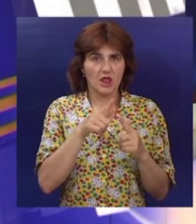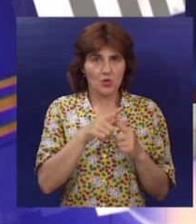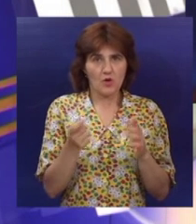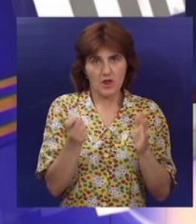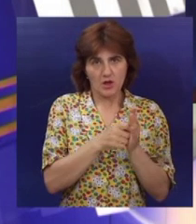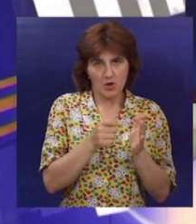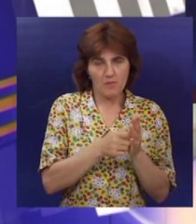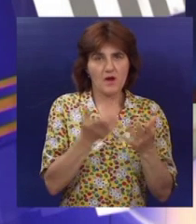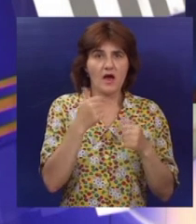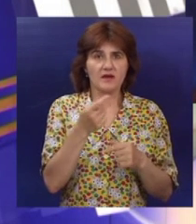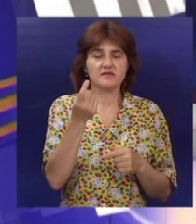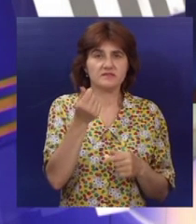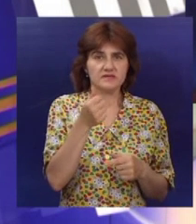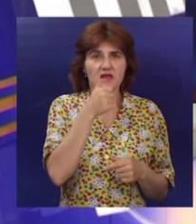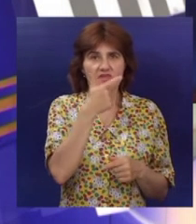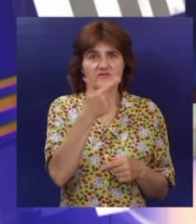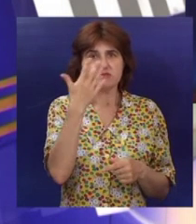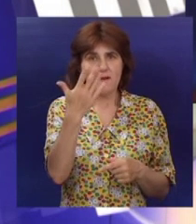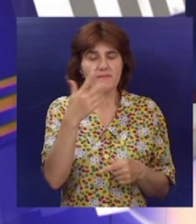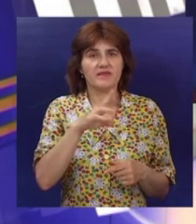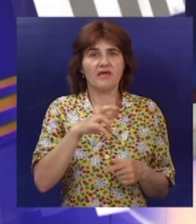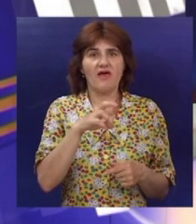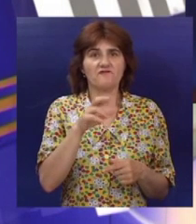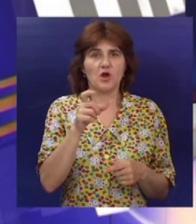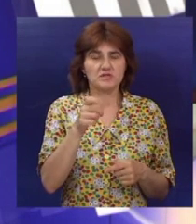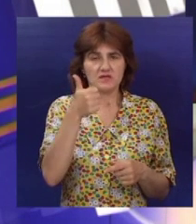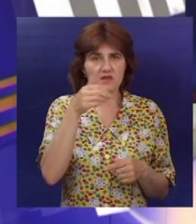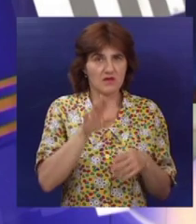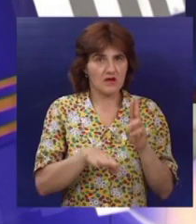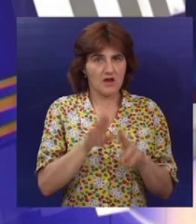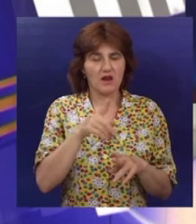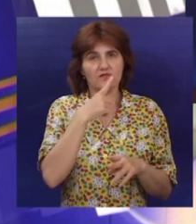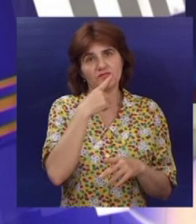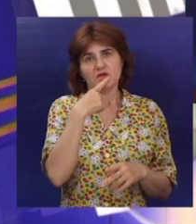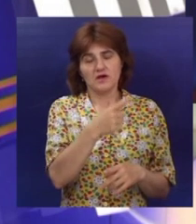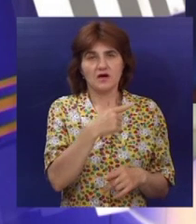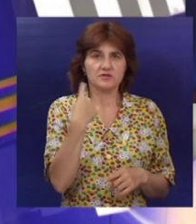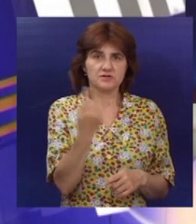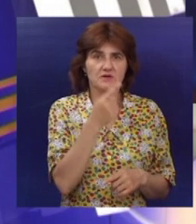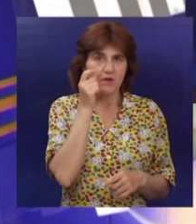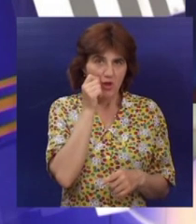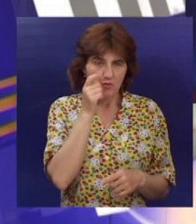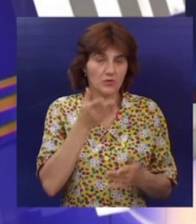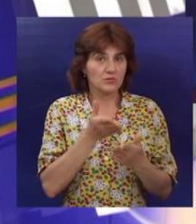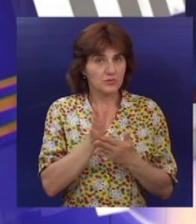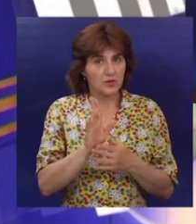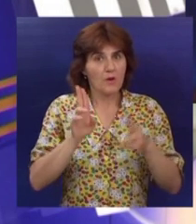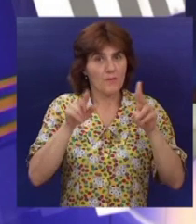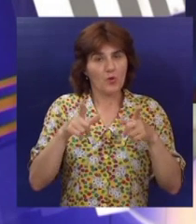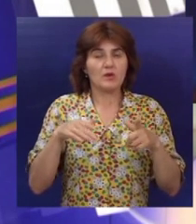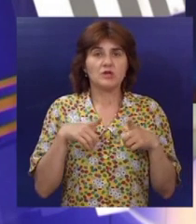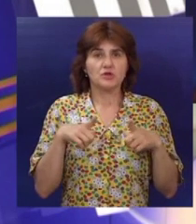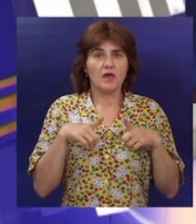od strane robnih rezervi po ceni od 25 eurocenti po kilogramu i poručuju poljoprivrednicima da, ukoliko